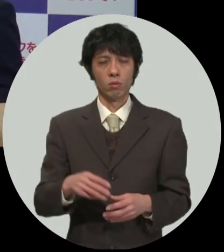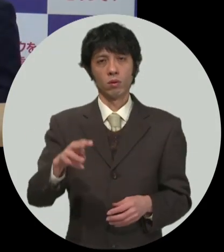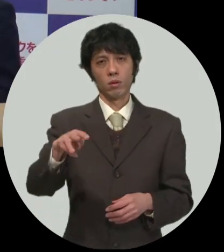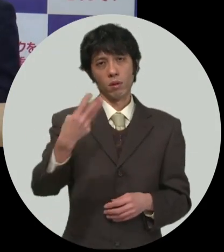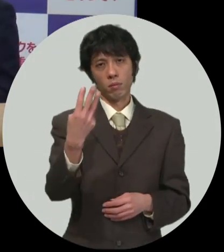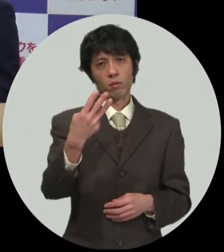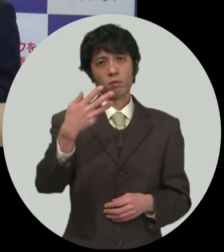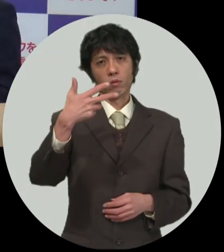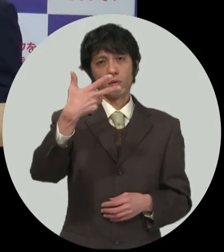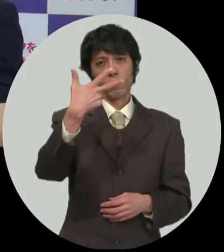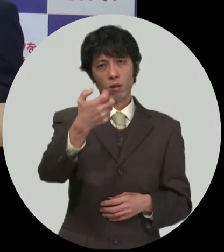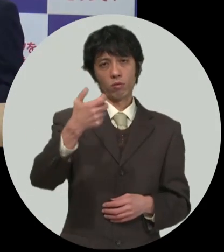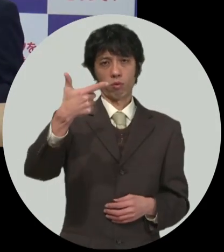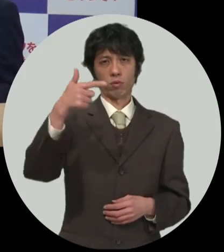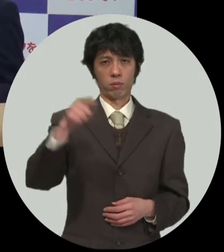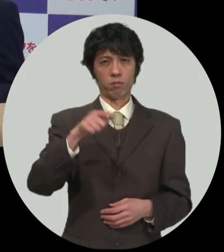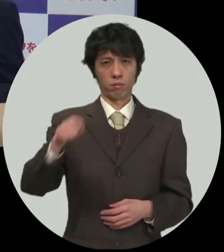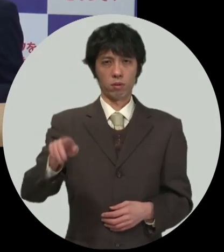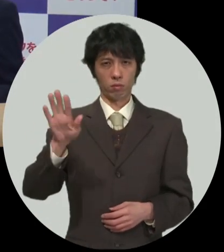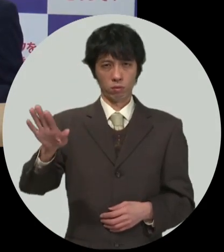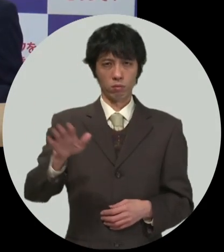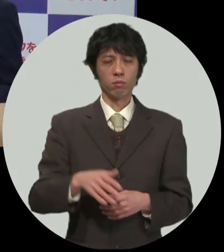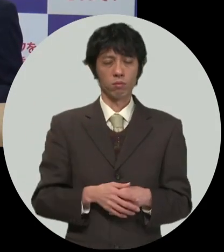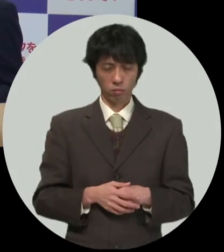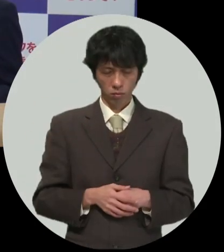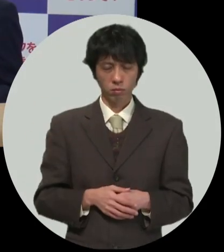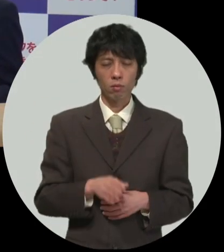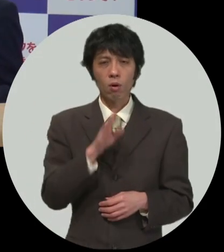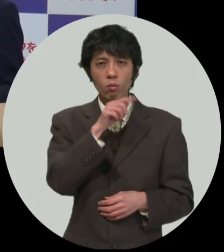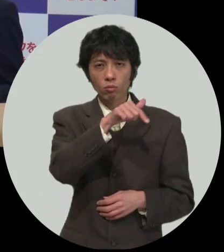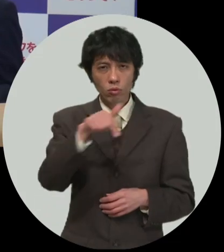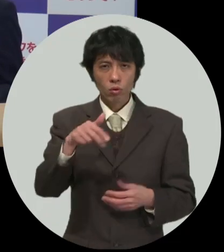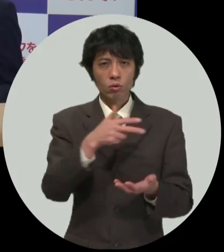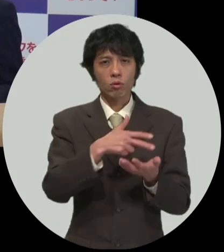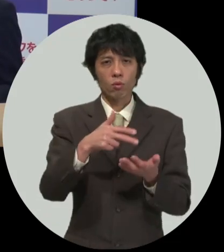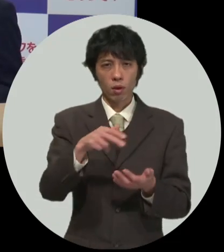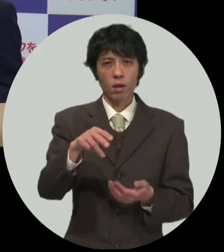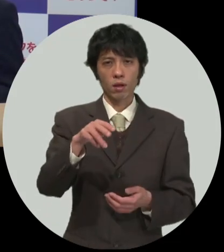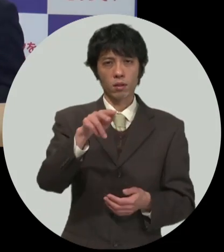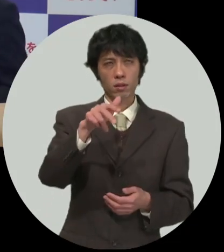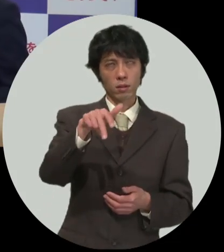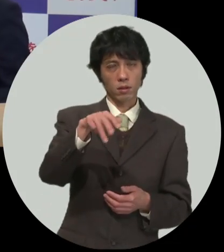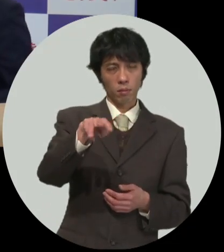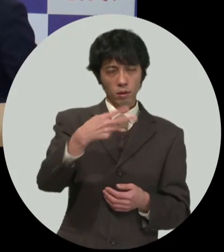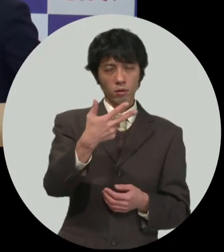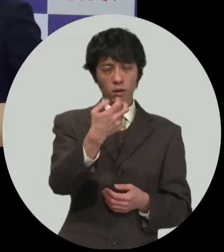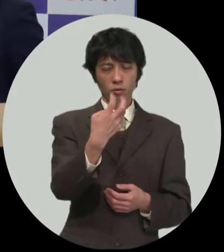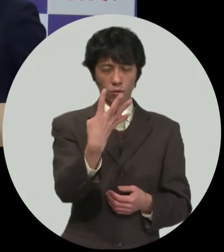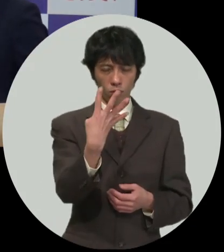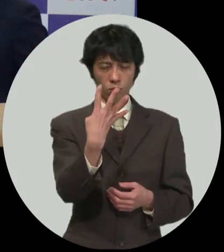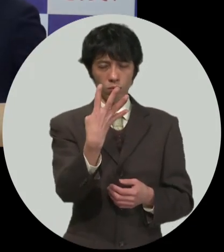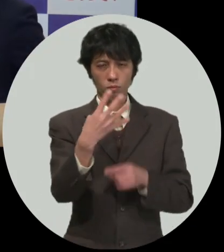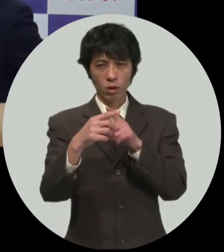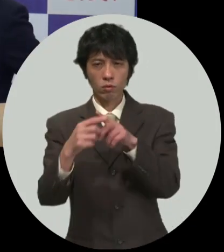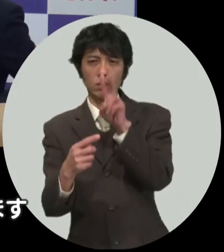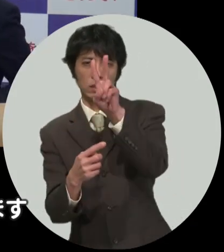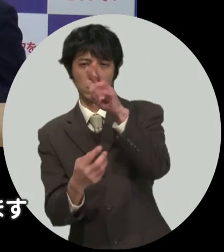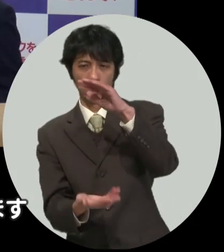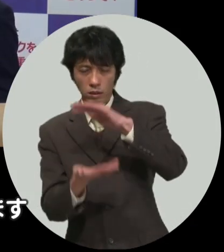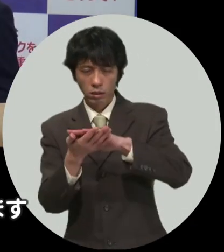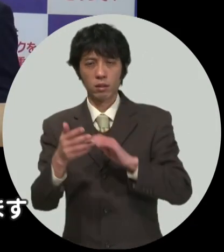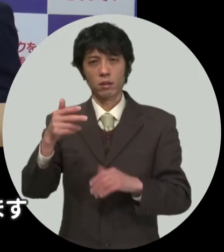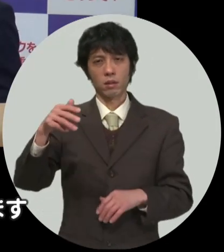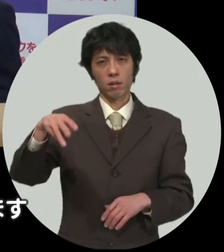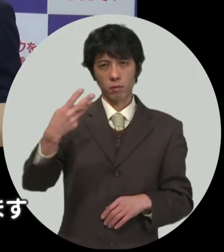376人ということで、本部の資料374人と県外の方の2名足して376人ということで、